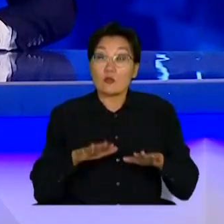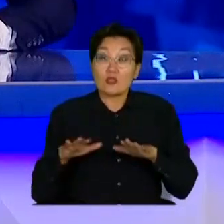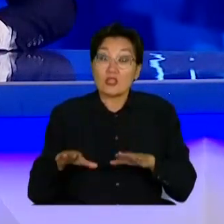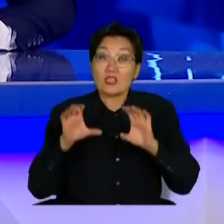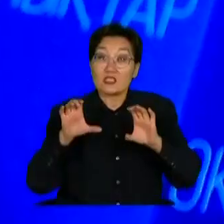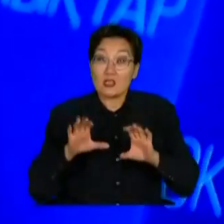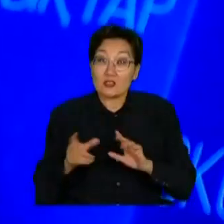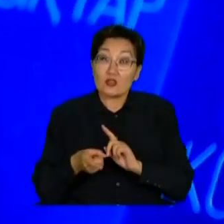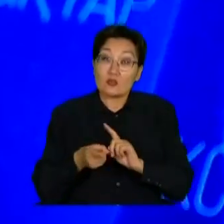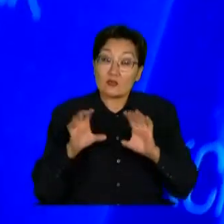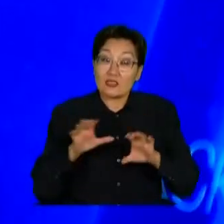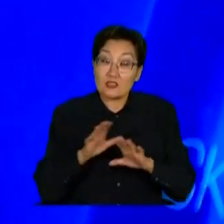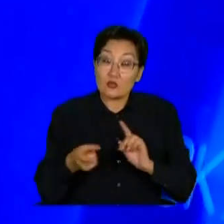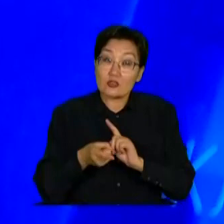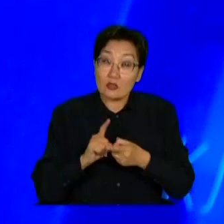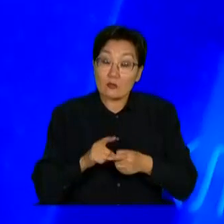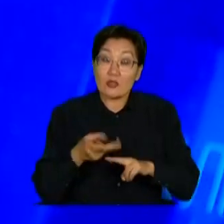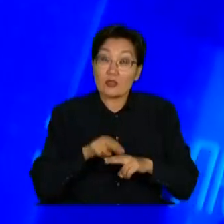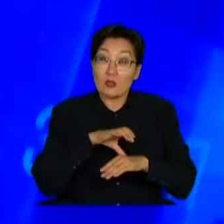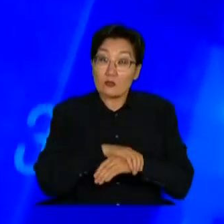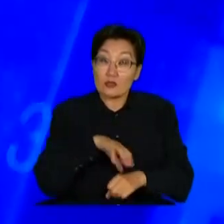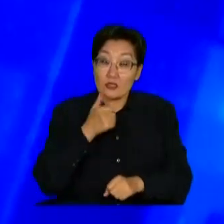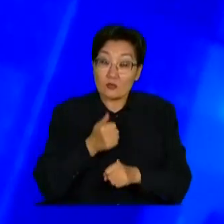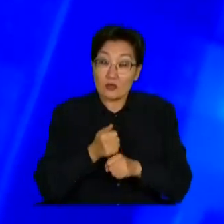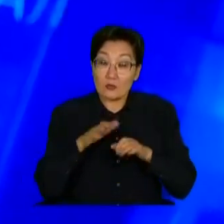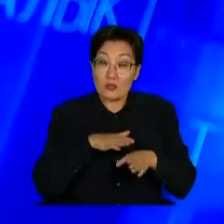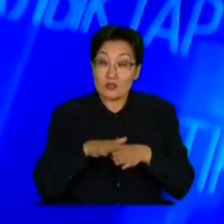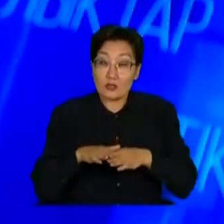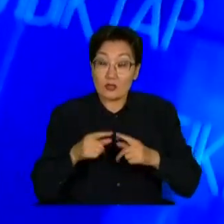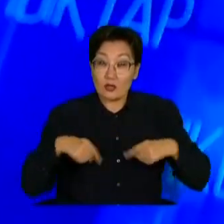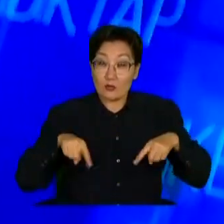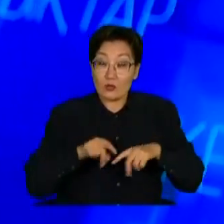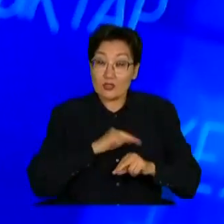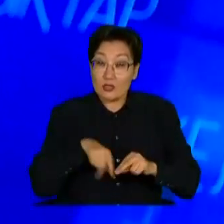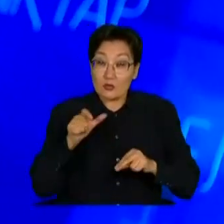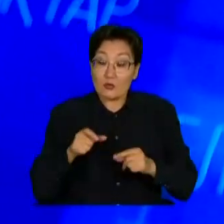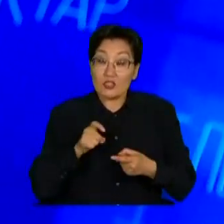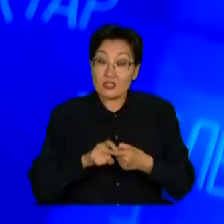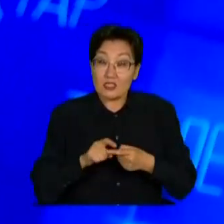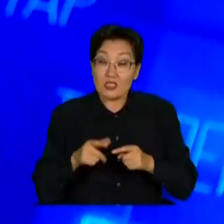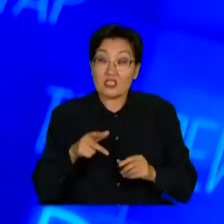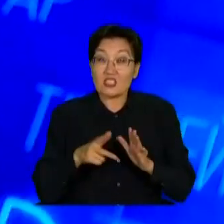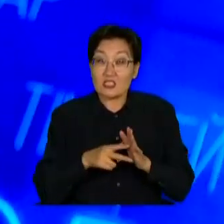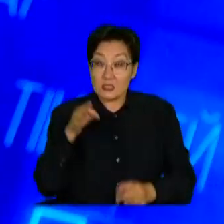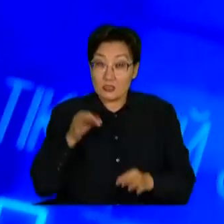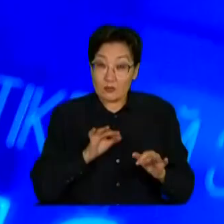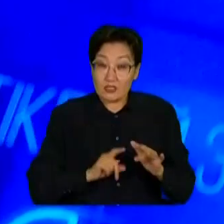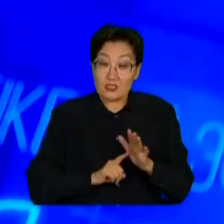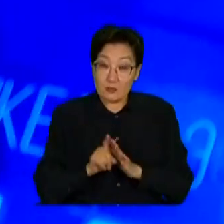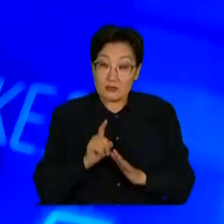заңсыз өзгертілген. Аталған деректердің негізінде жергілікті атқарушы органдардың қызметкерлеріне қатысты 8 қылмыстық іс